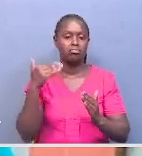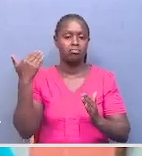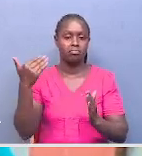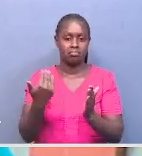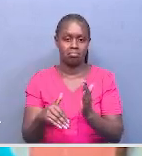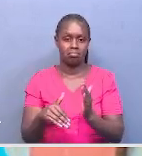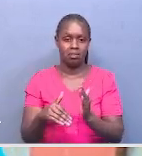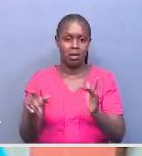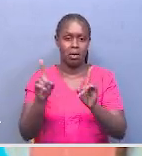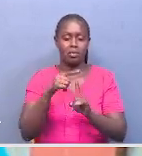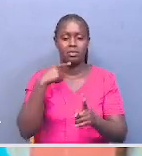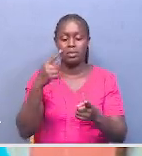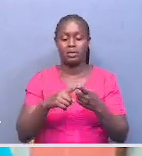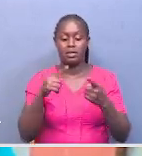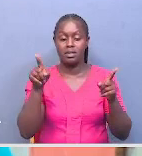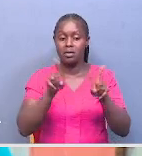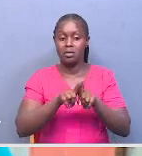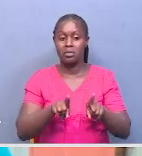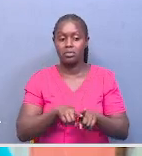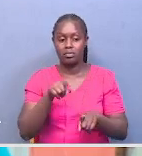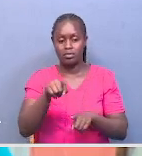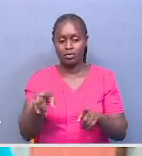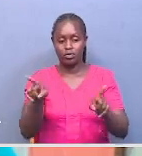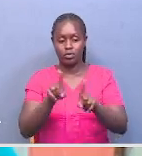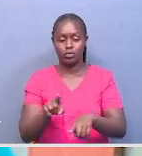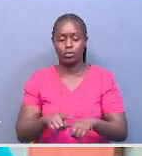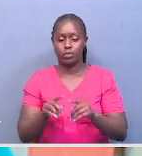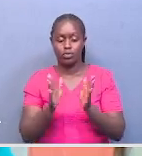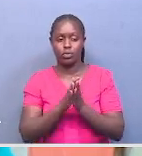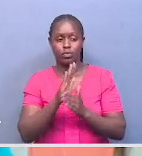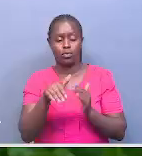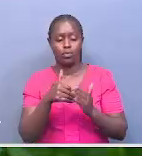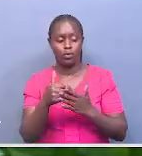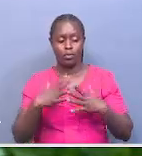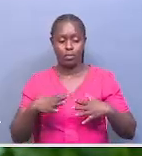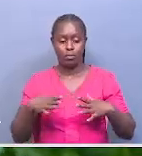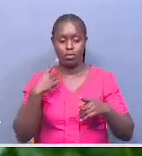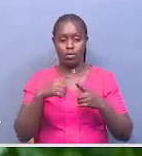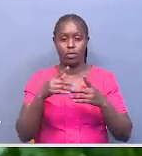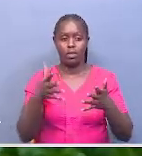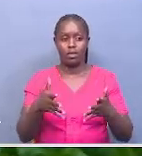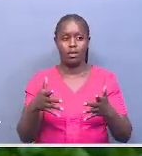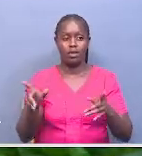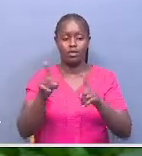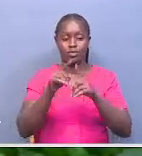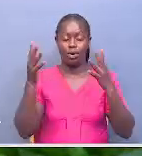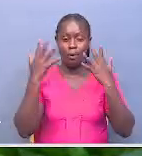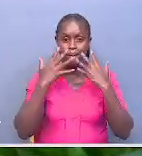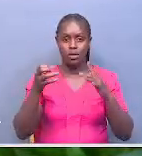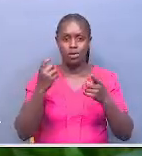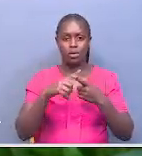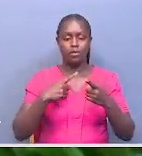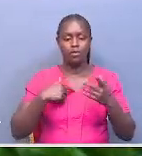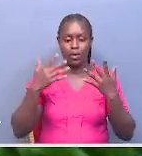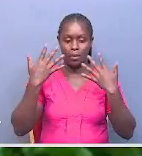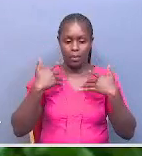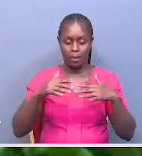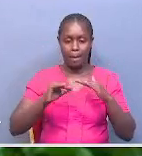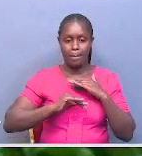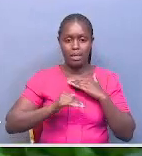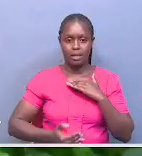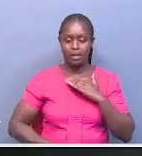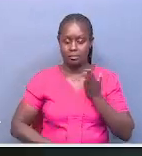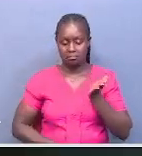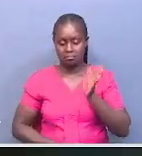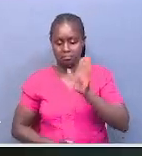na ikasemekana hata amesimamishwa juu alisimamishwa na sisi wote wale walikuwa. Upon the completion of her maternity, Joanne went